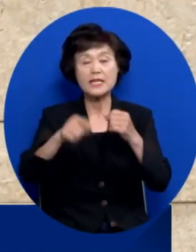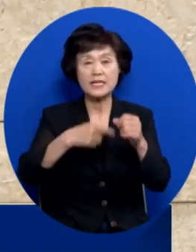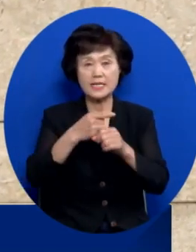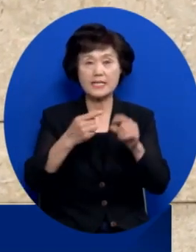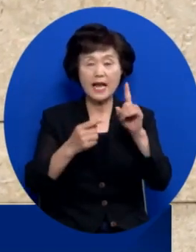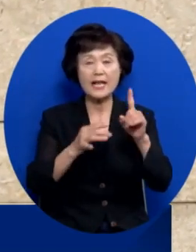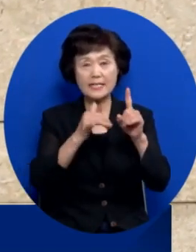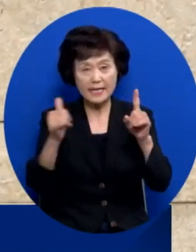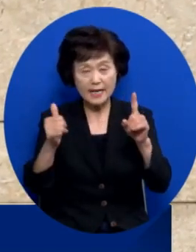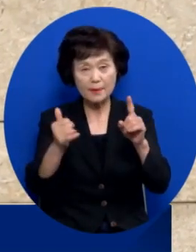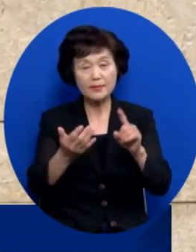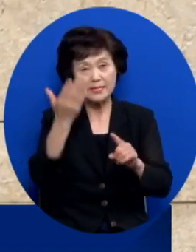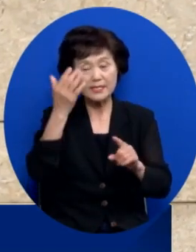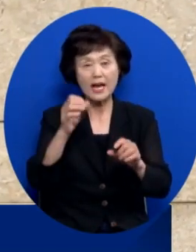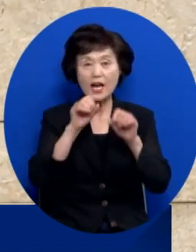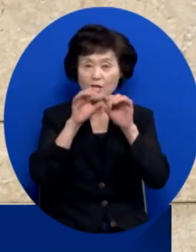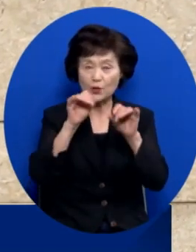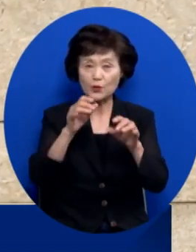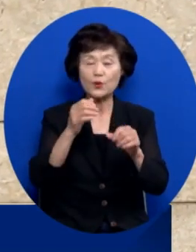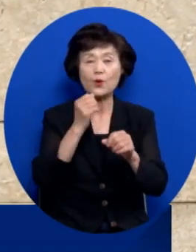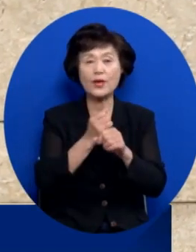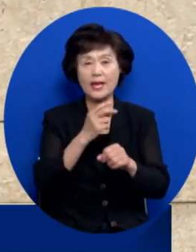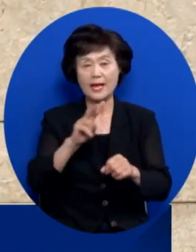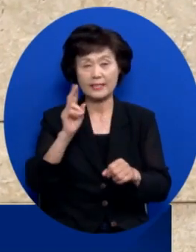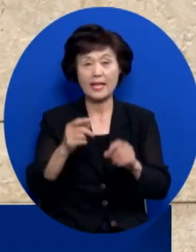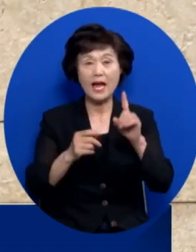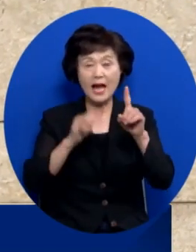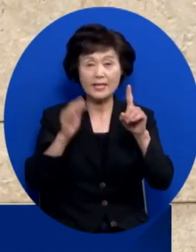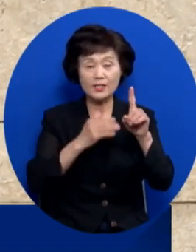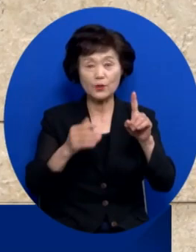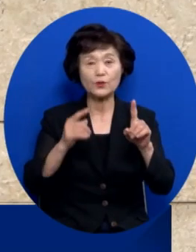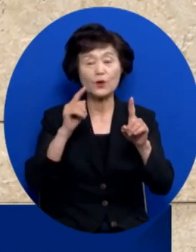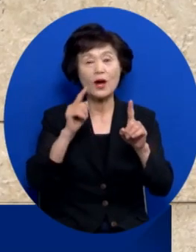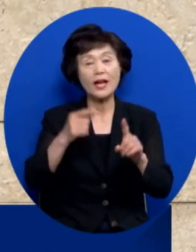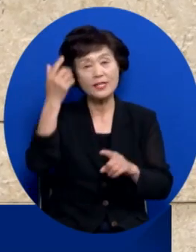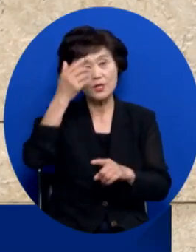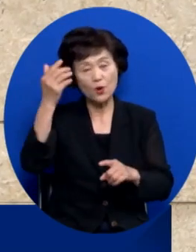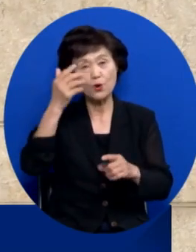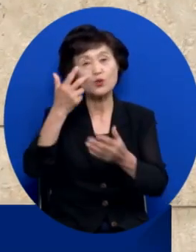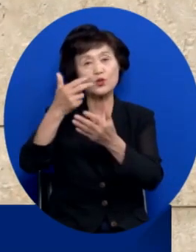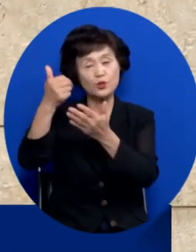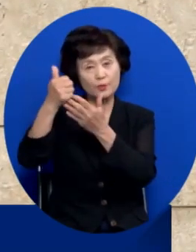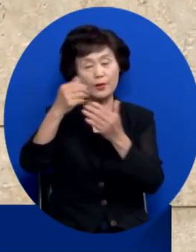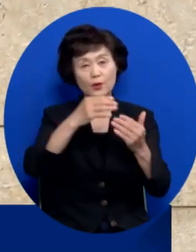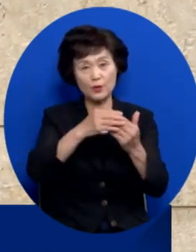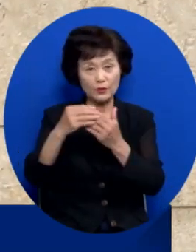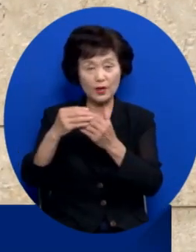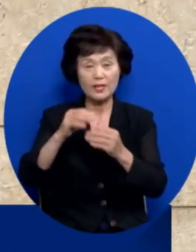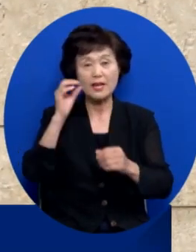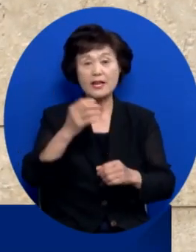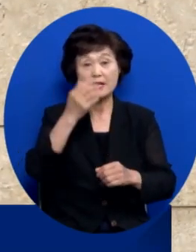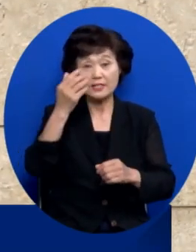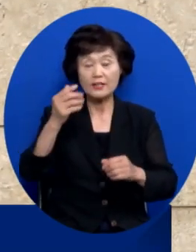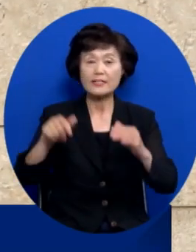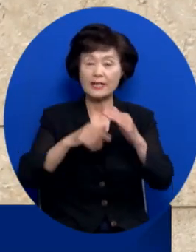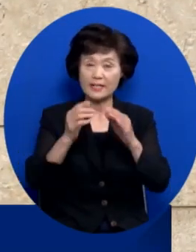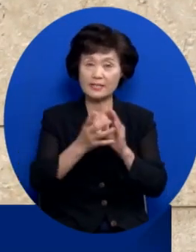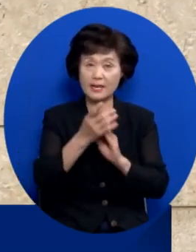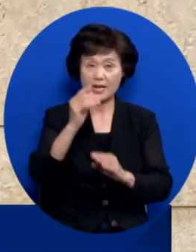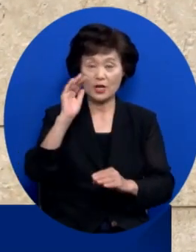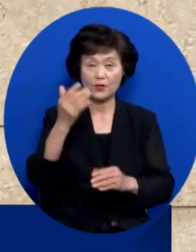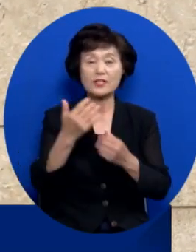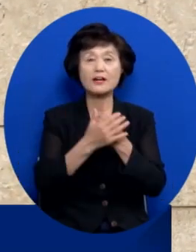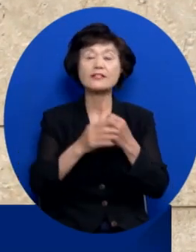된다. 교단 표어를 한 성도 한 영혼 주께로 이렇게 정했습니다. 성령 안에서 하나 되는 그런